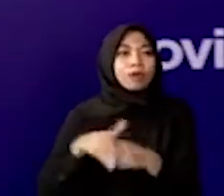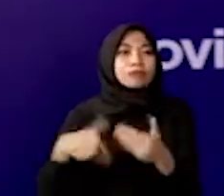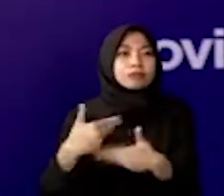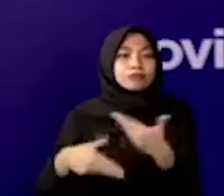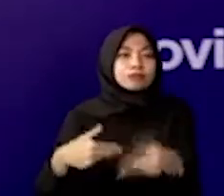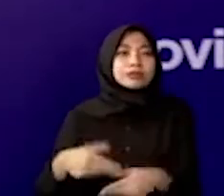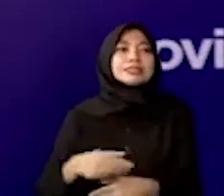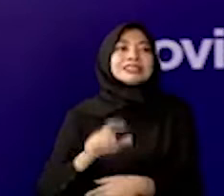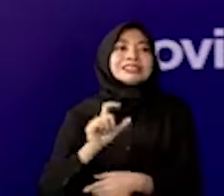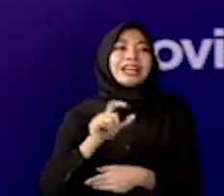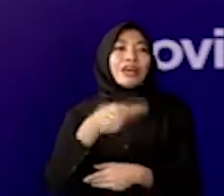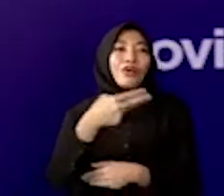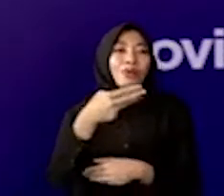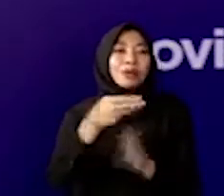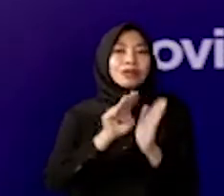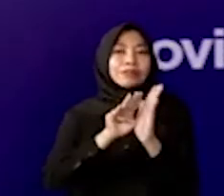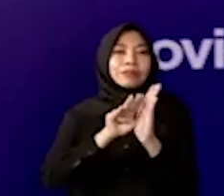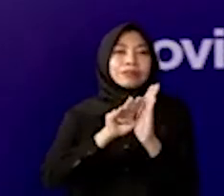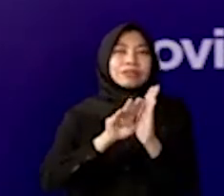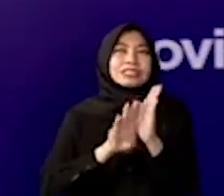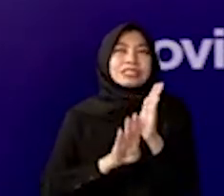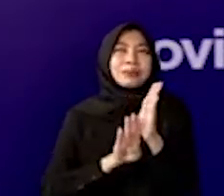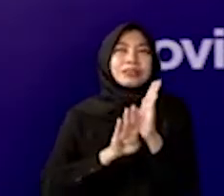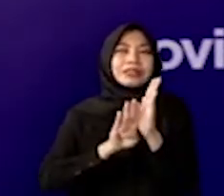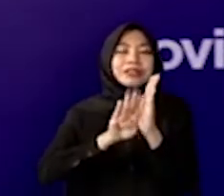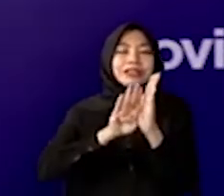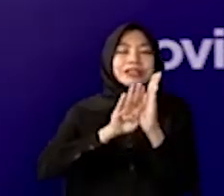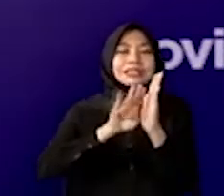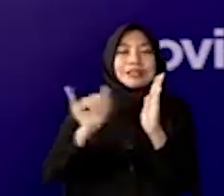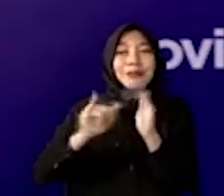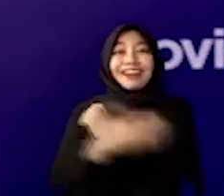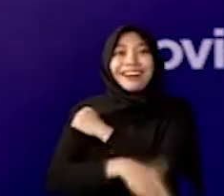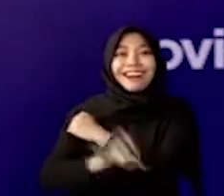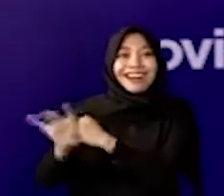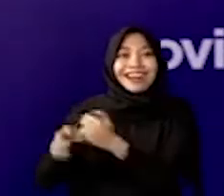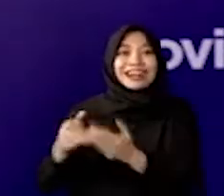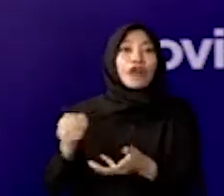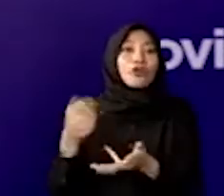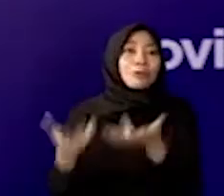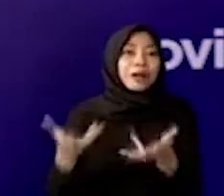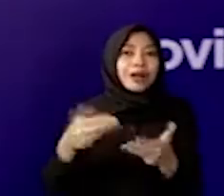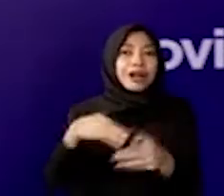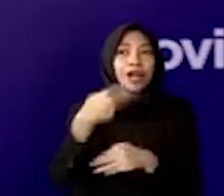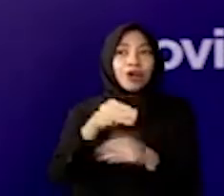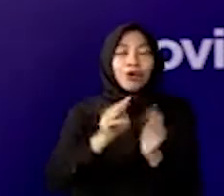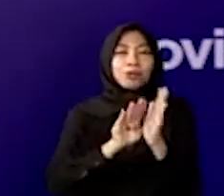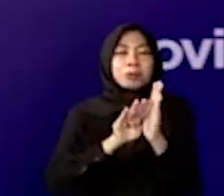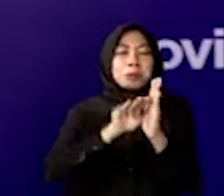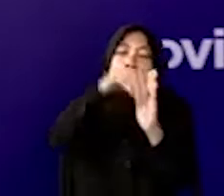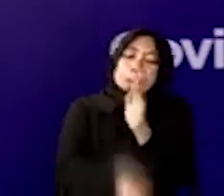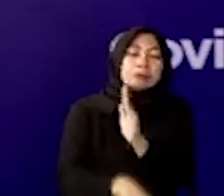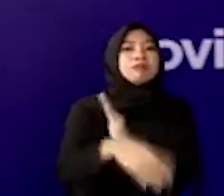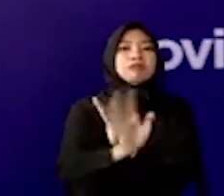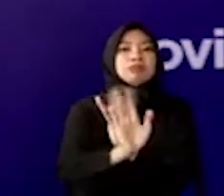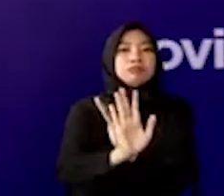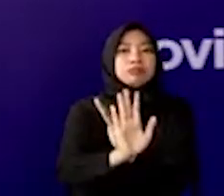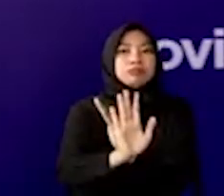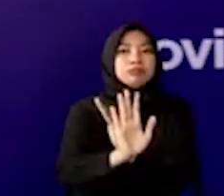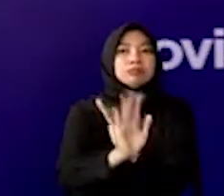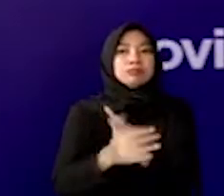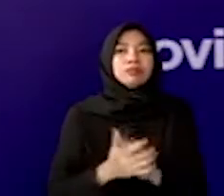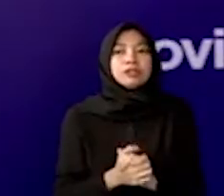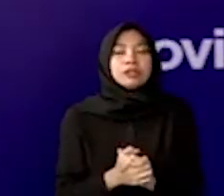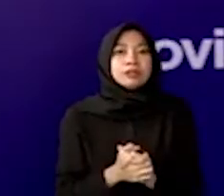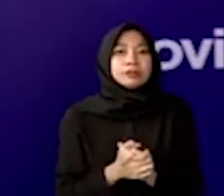dengan kontraksi ekonomi relatif lebih rendah dari negara lain kemudian kalau dibandingkan dengan negara lain juga